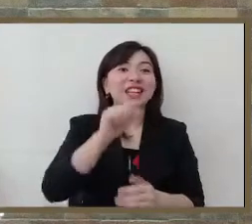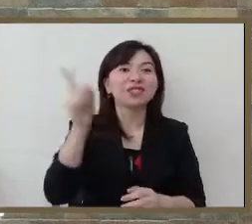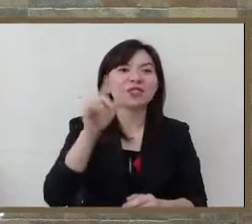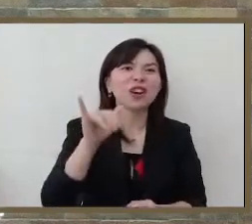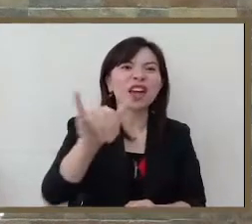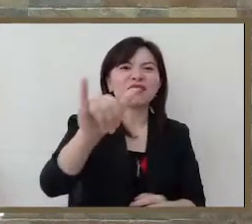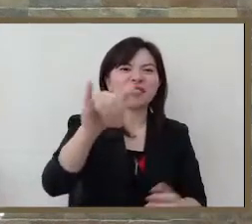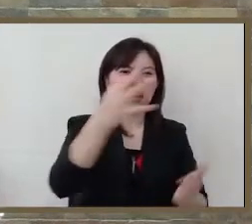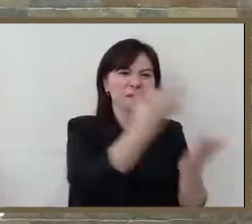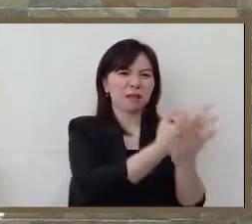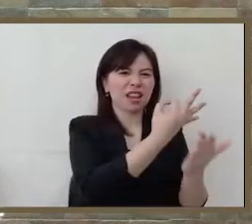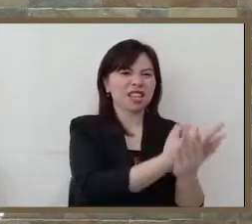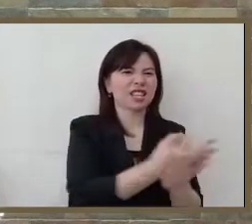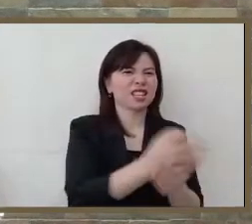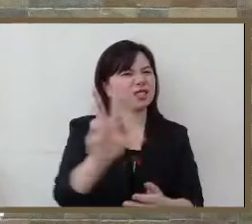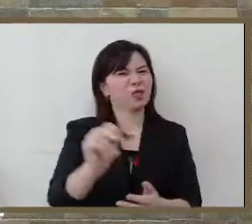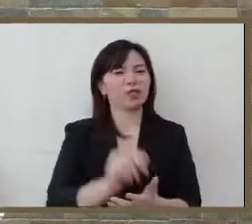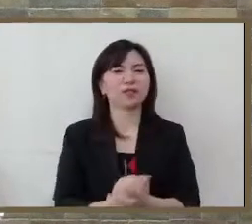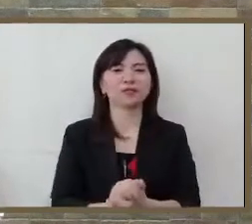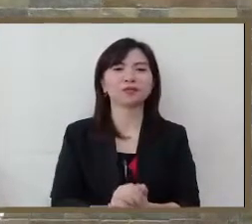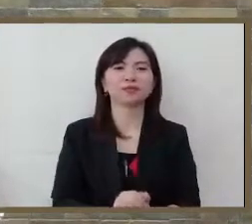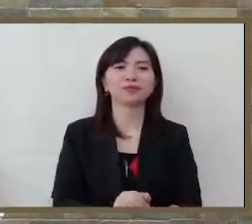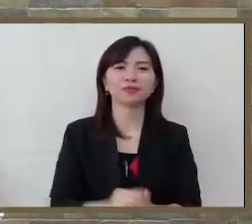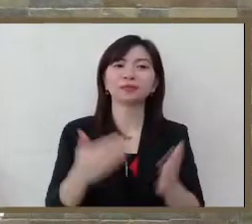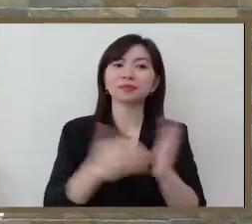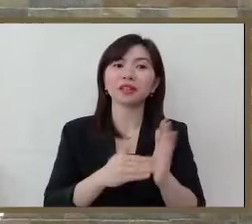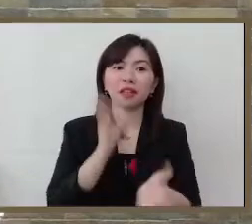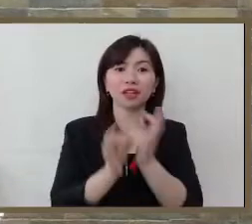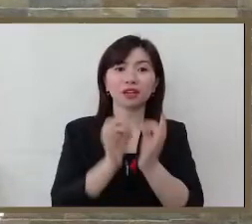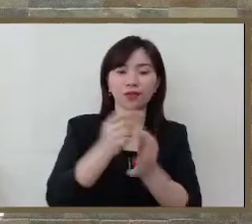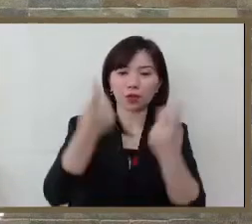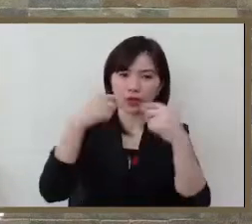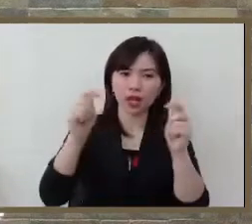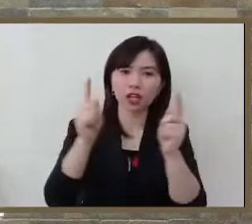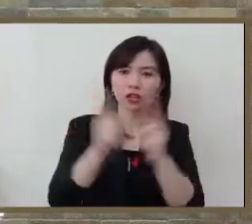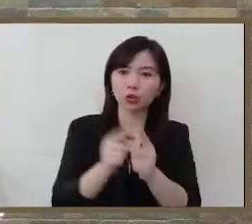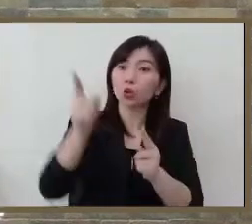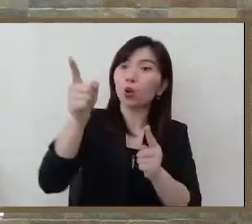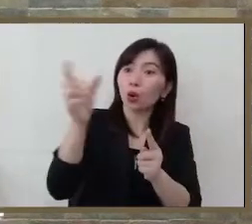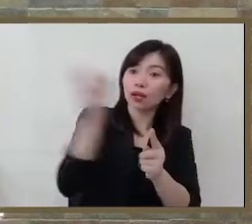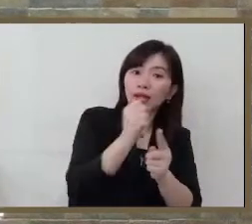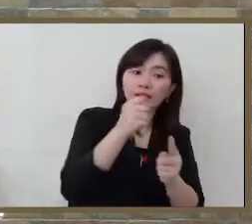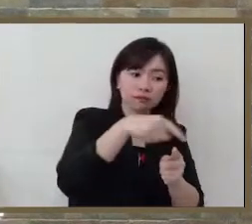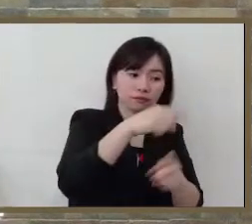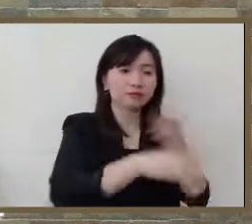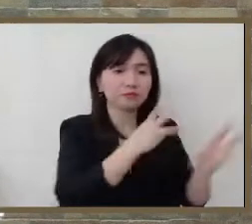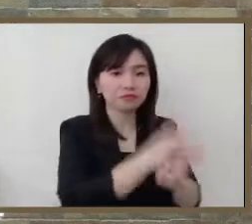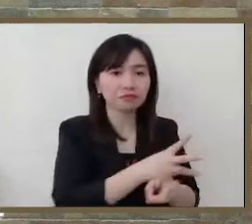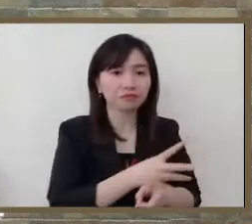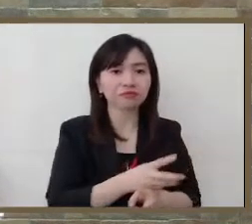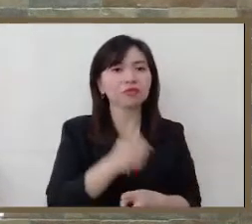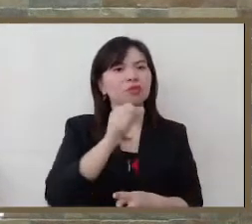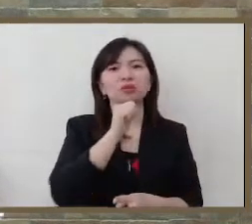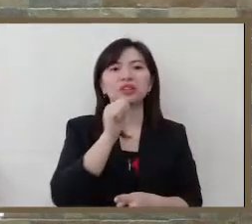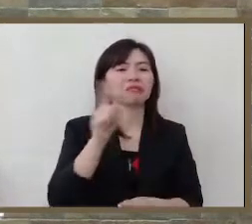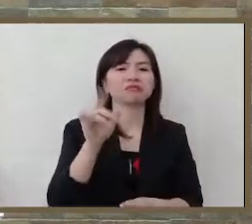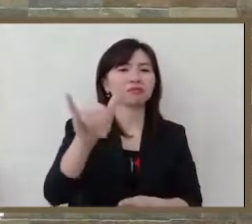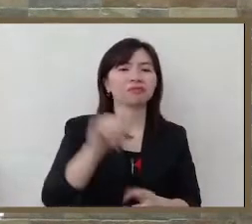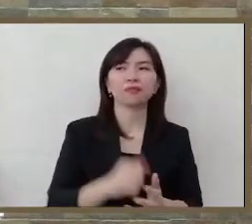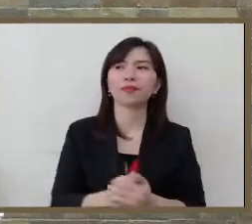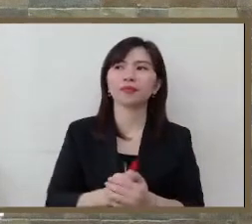yan. Lalo pa kapag humabol ka sa mundo na ito. Sabi nga natin, ang tawag sa'yo, one